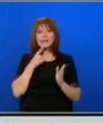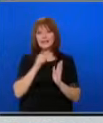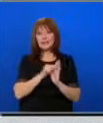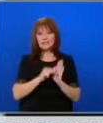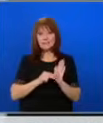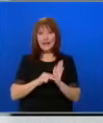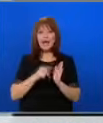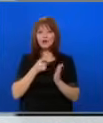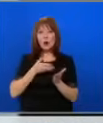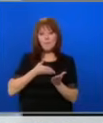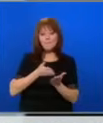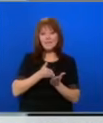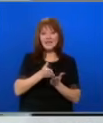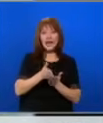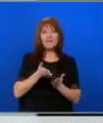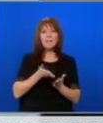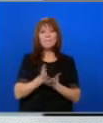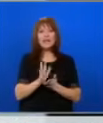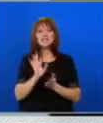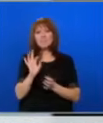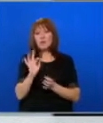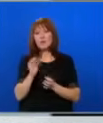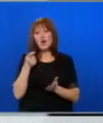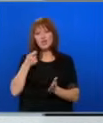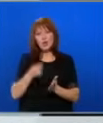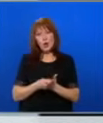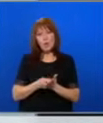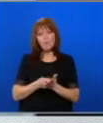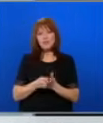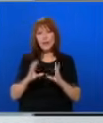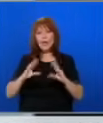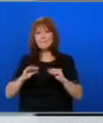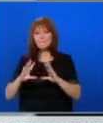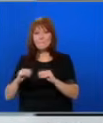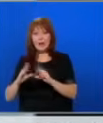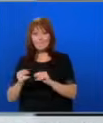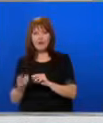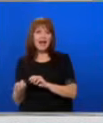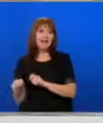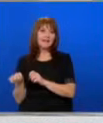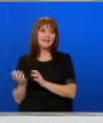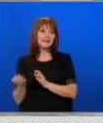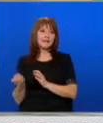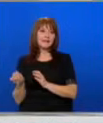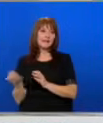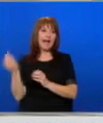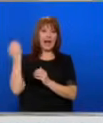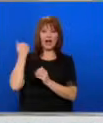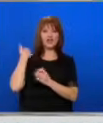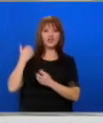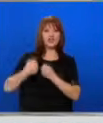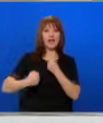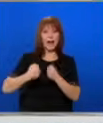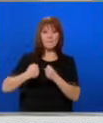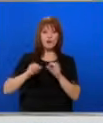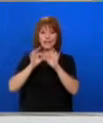в която човек трябва да си купи някаква мебел, която да я пренесе в един микробус, който е със съответните размери